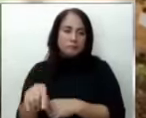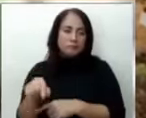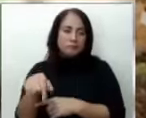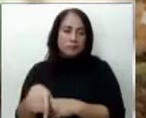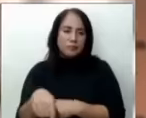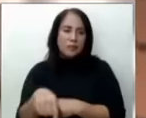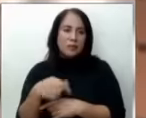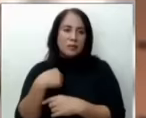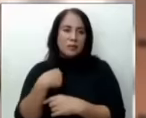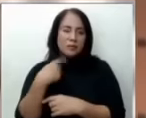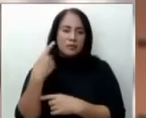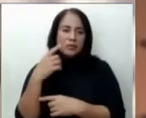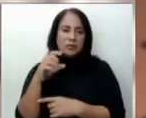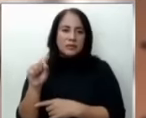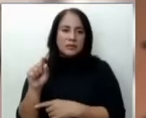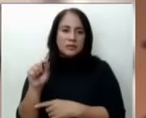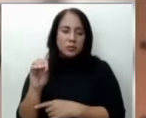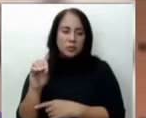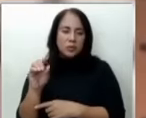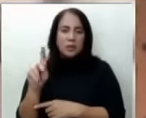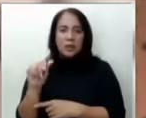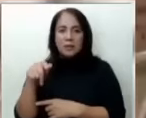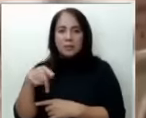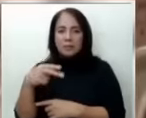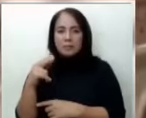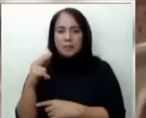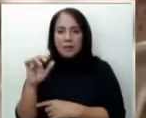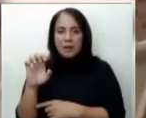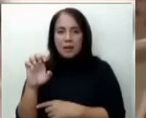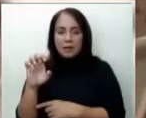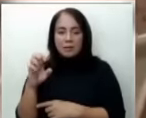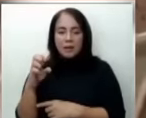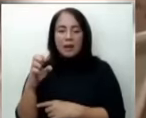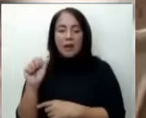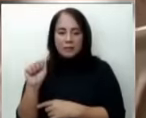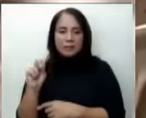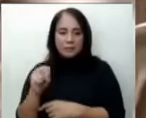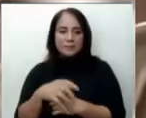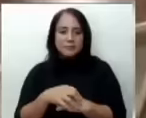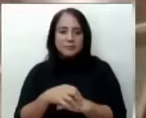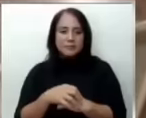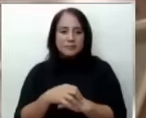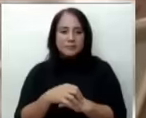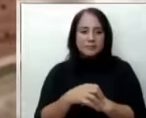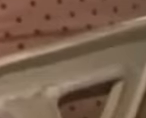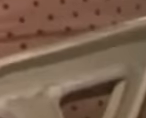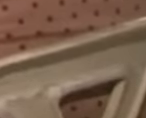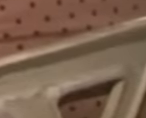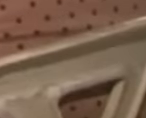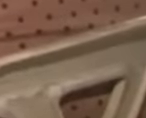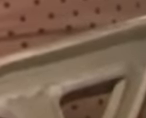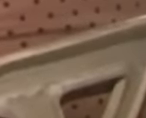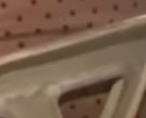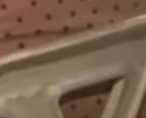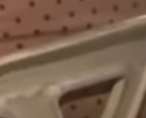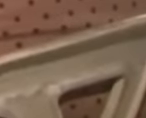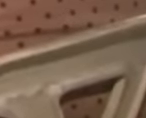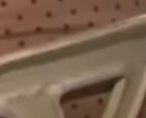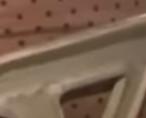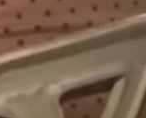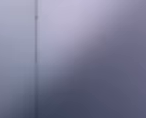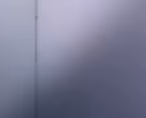Sitio Kapihan. Para sa GMA Integrated News, Marisol Abdraman, nakatuto, 24